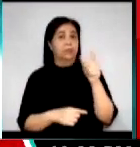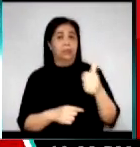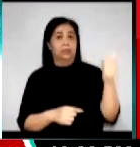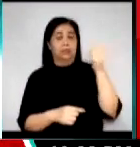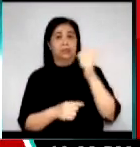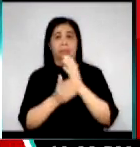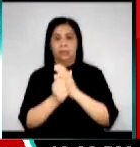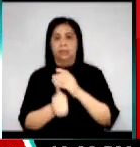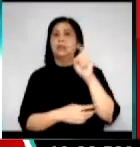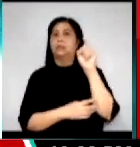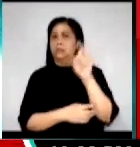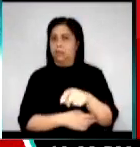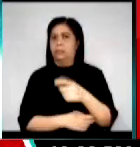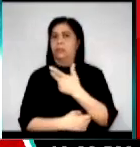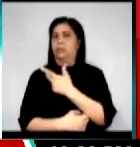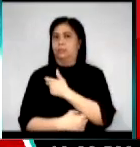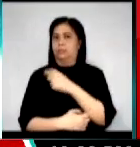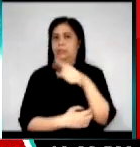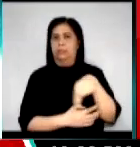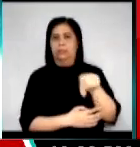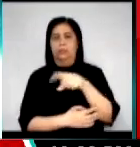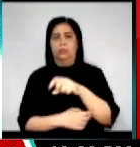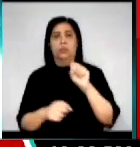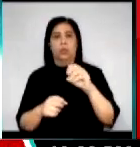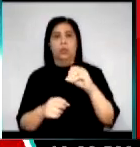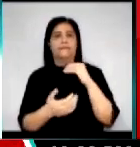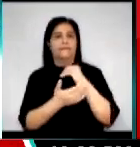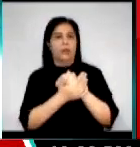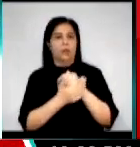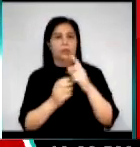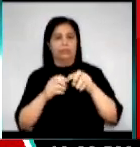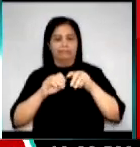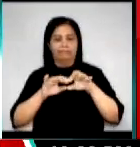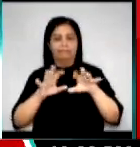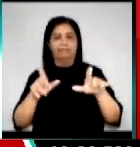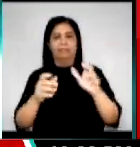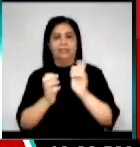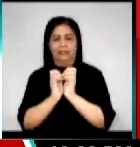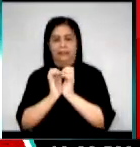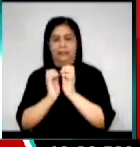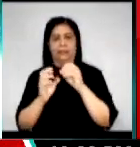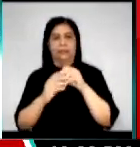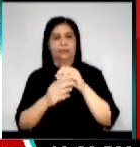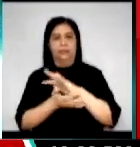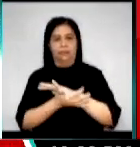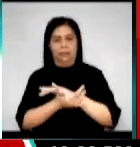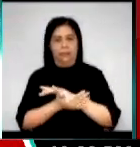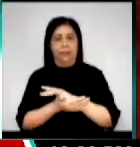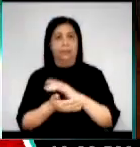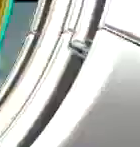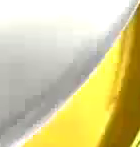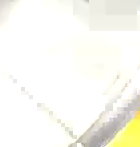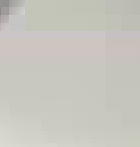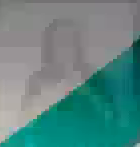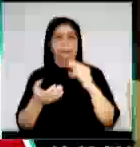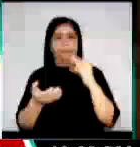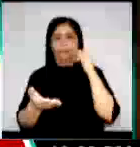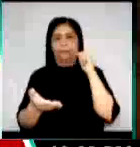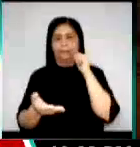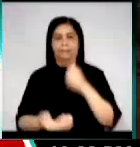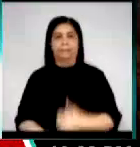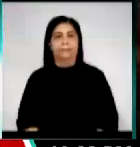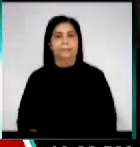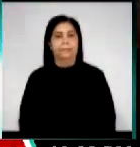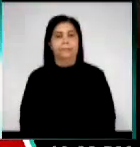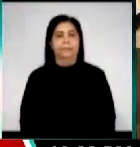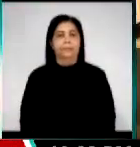dapat magpabakuna na agad para maiwasan ang pagdami ng variants ng COVID virus. May report si Marisol Abdurrahman.